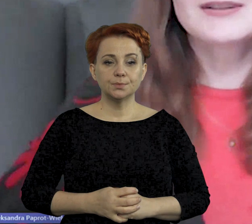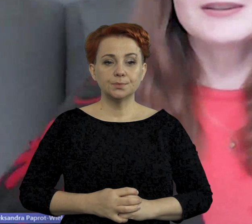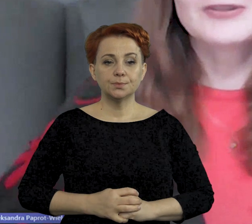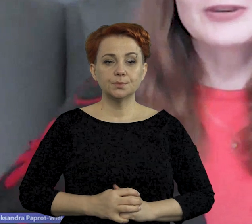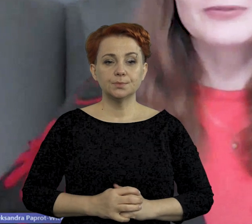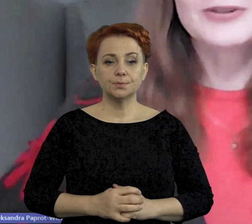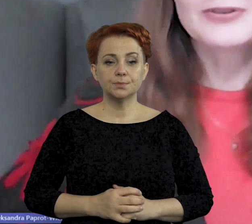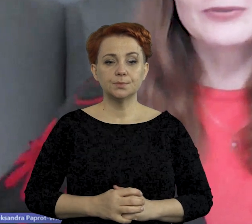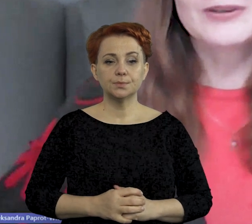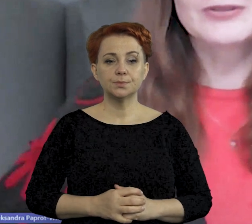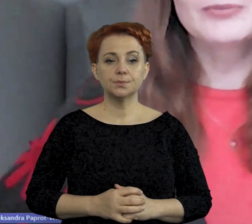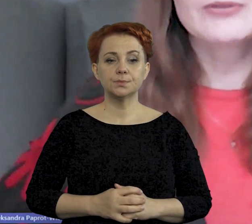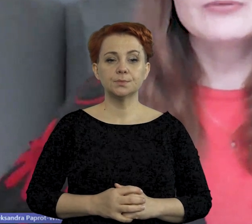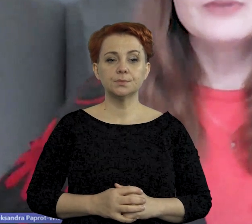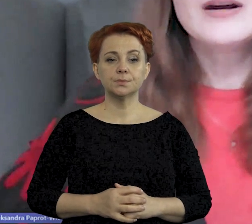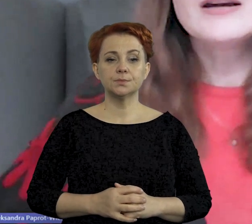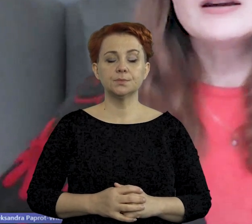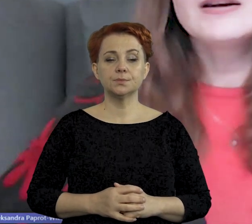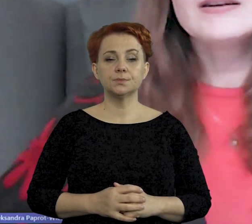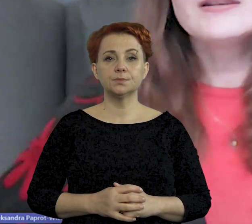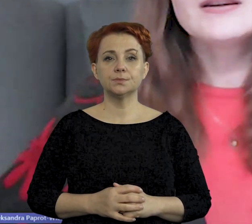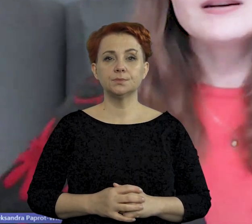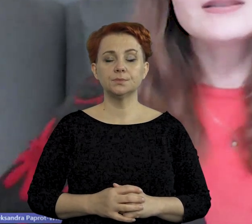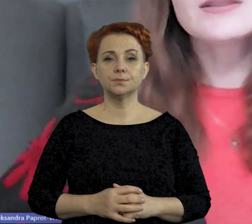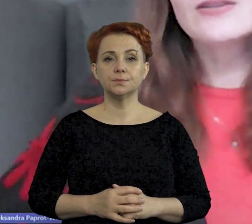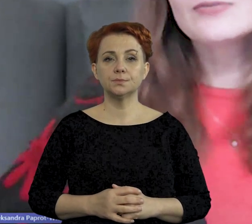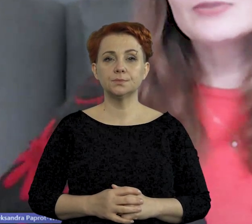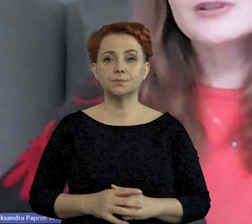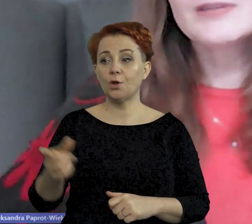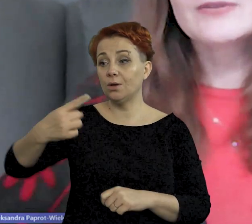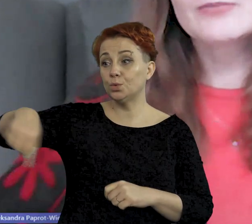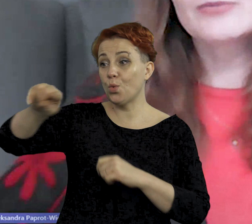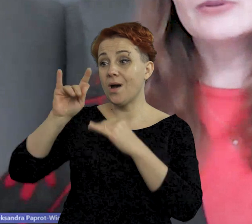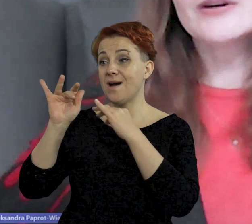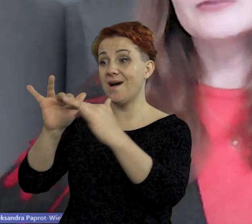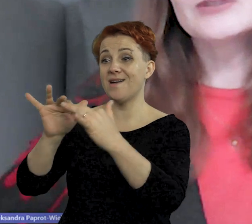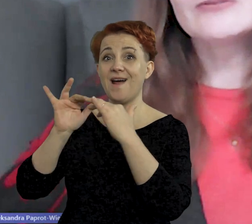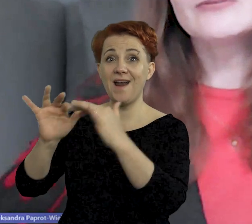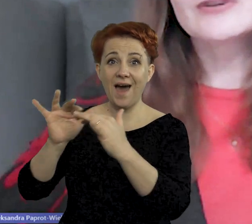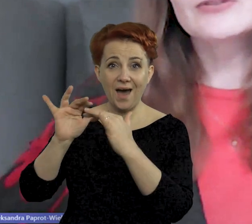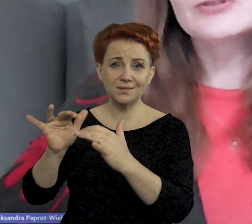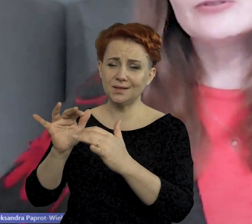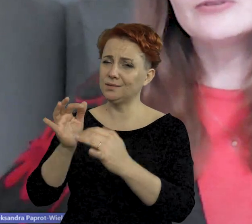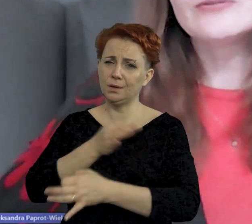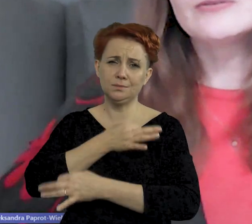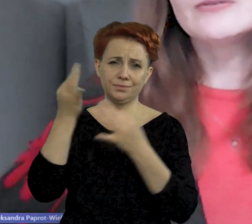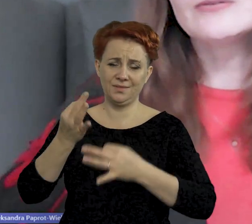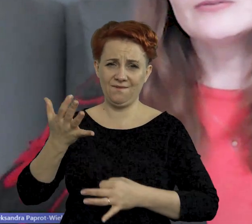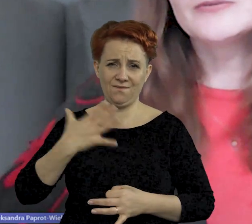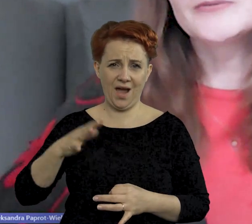przez etnografów, etnologów, antropologów. I te relacje tych osób, myślę, na pewno by było jakąś taką